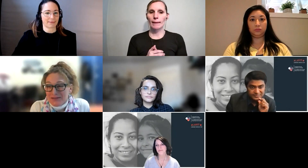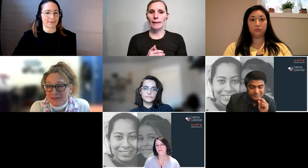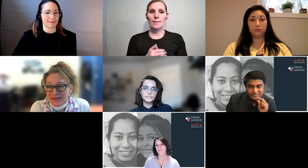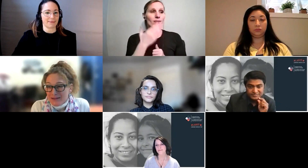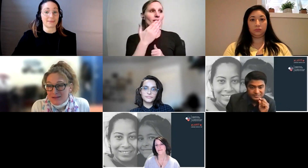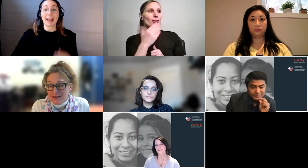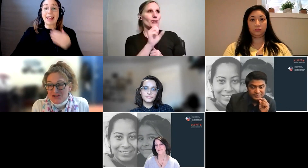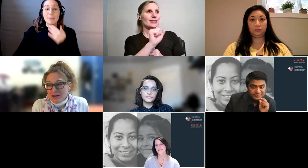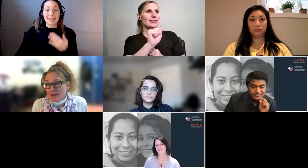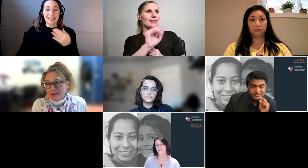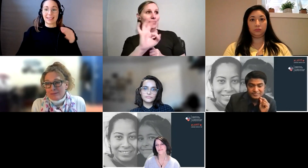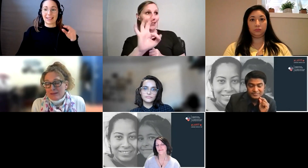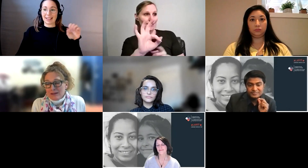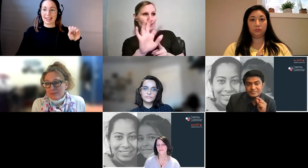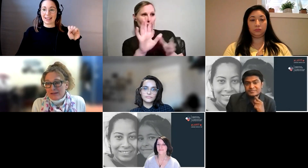Merci, Safe.